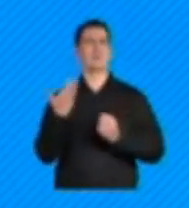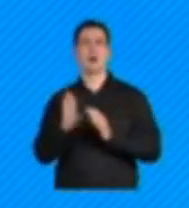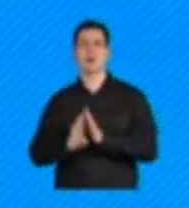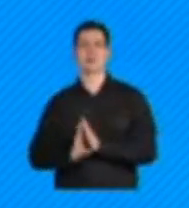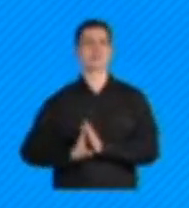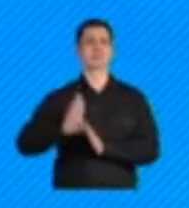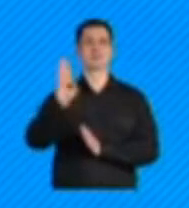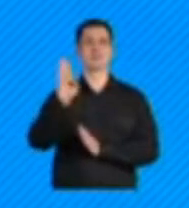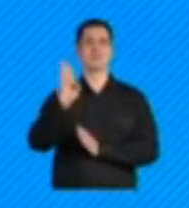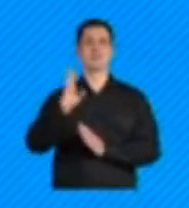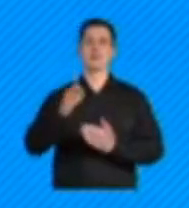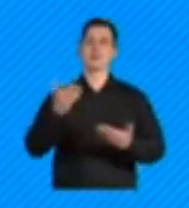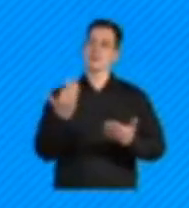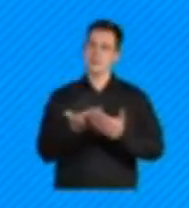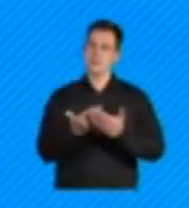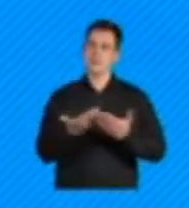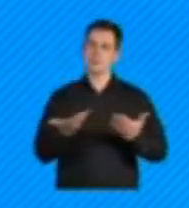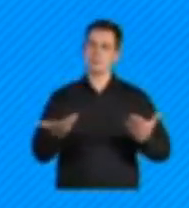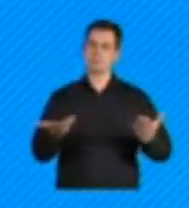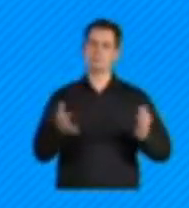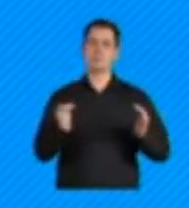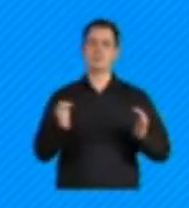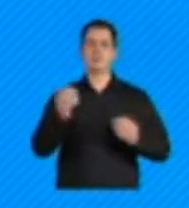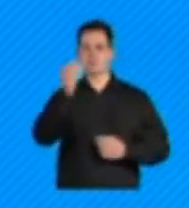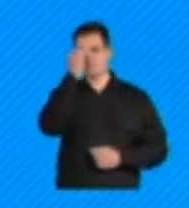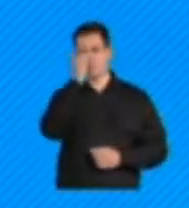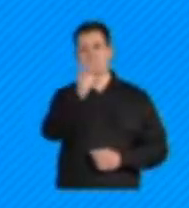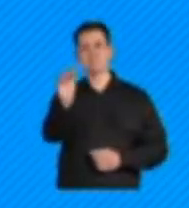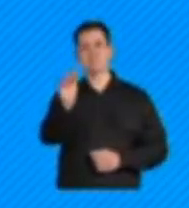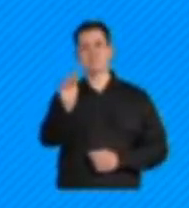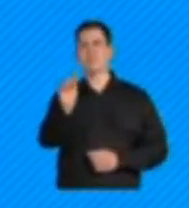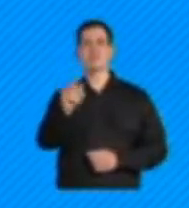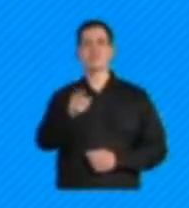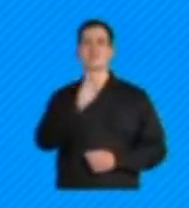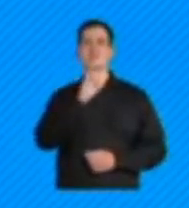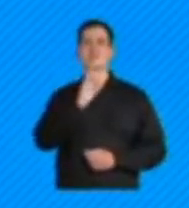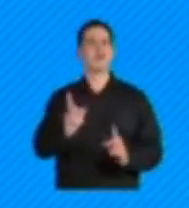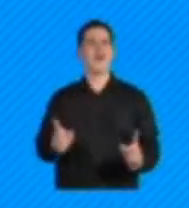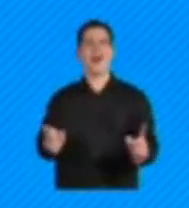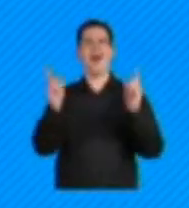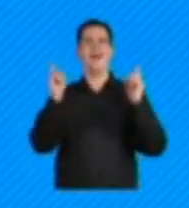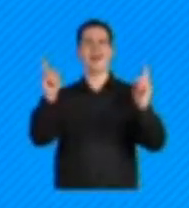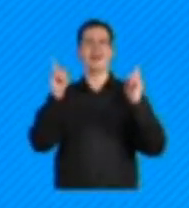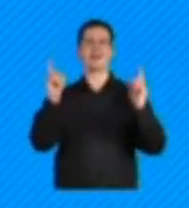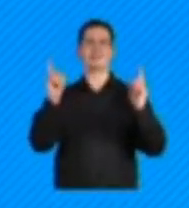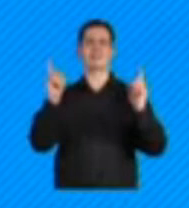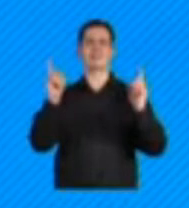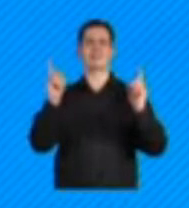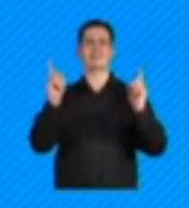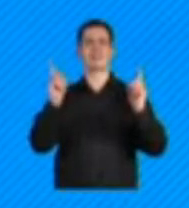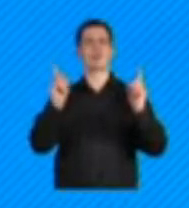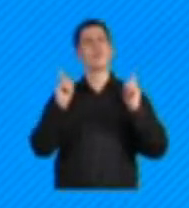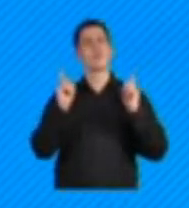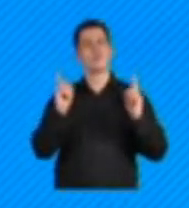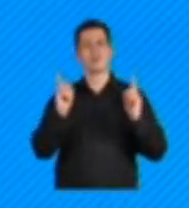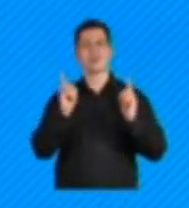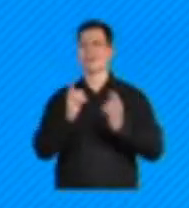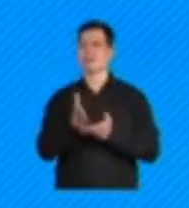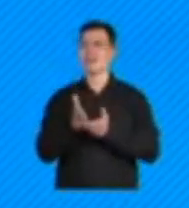gwałtownie. Dlatego dzisiaj nasz apel przyjmuje formę alarmu. Alarmu i